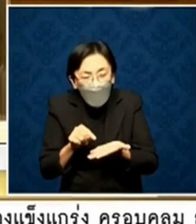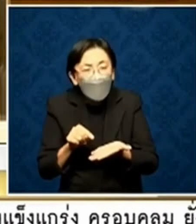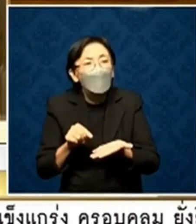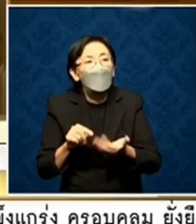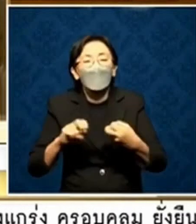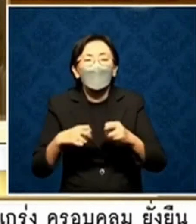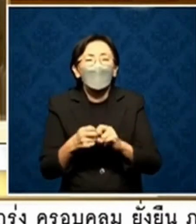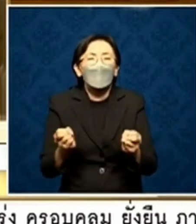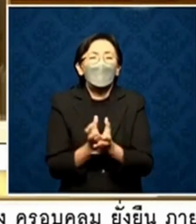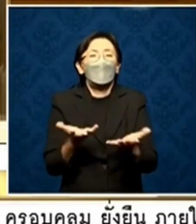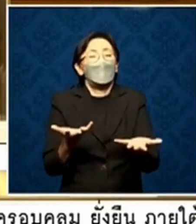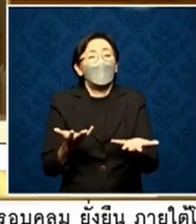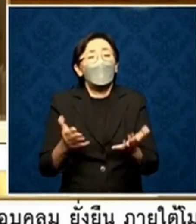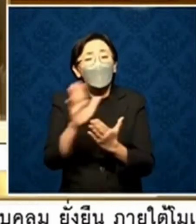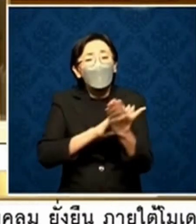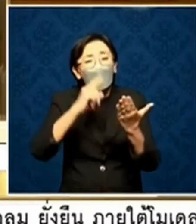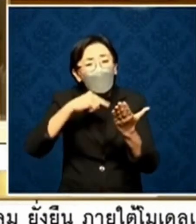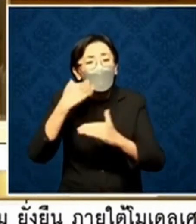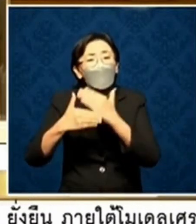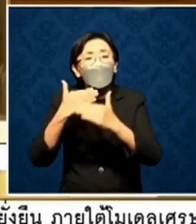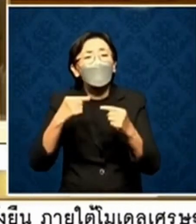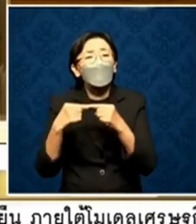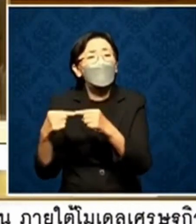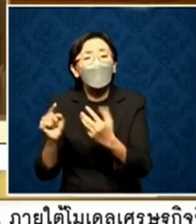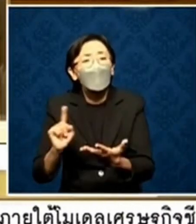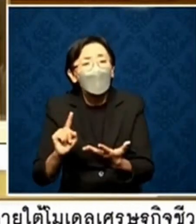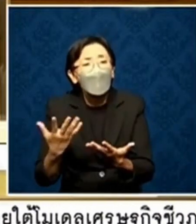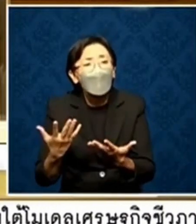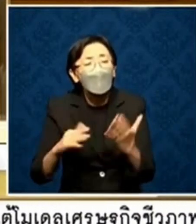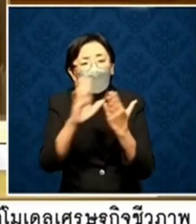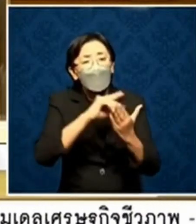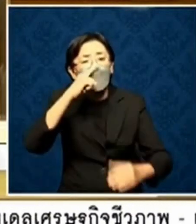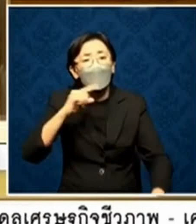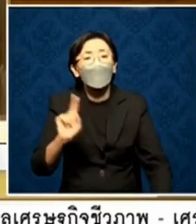สักต้นผมถามว่าประเทศไทยมันจะไปตรงไหนกันนะมันจะไปตรงไหนครับ